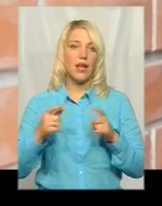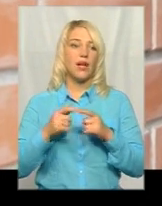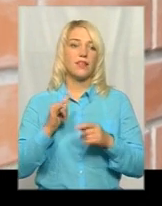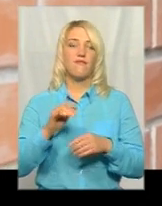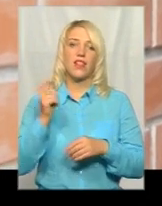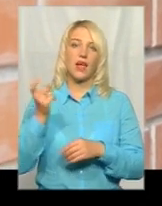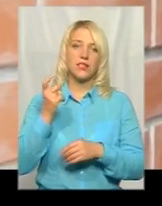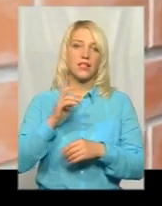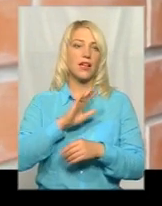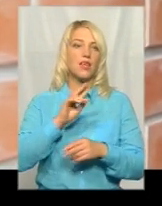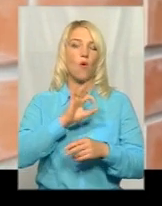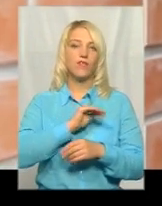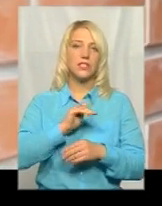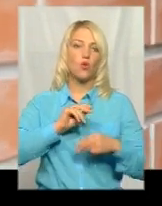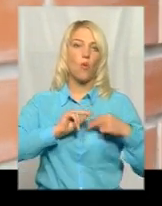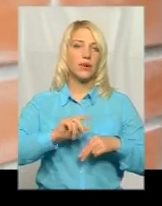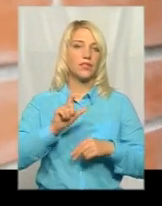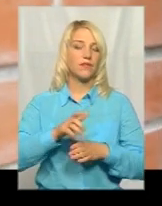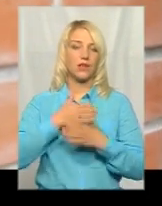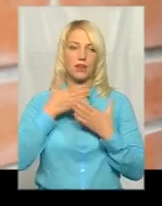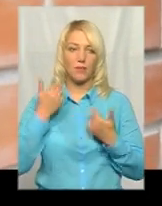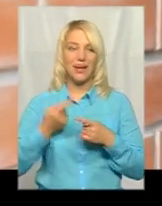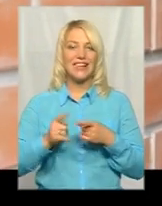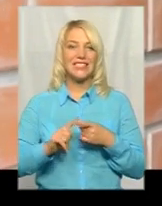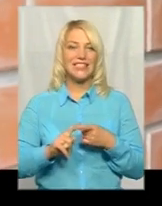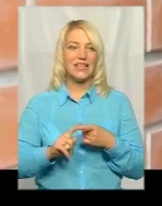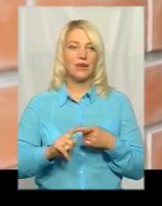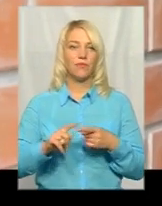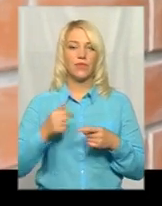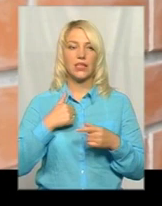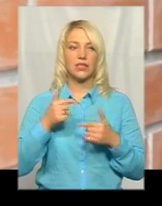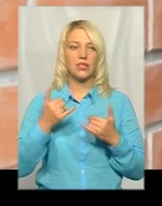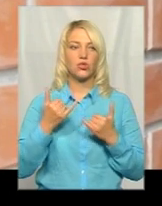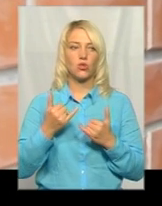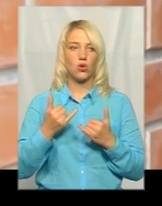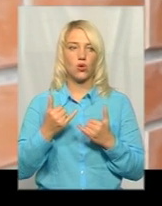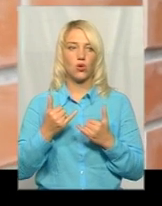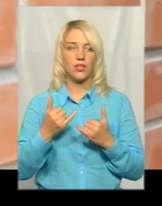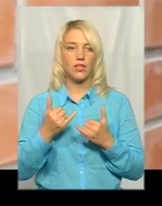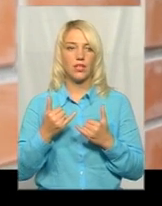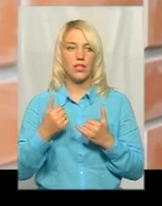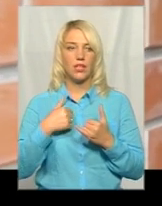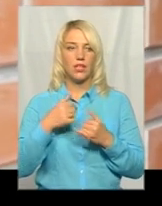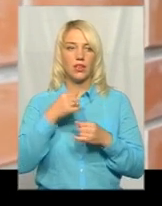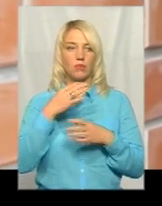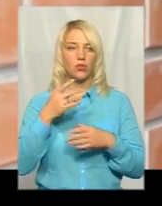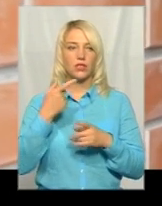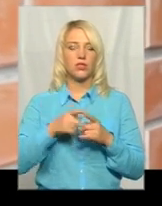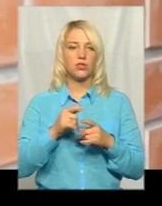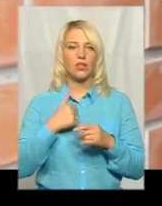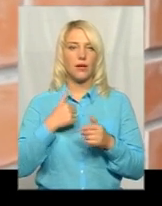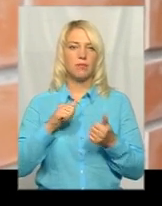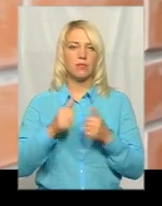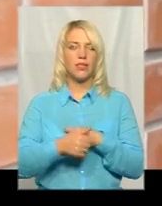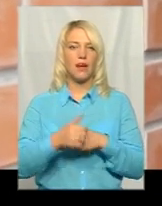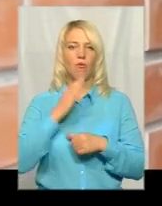працівника немає. Ви працевлаштований чи ні? Це мій син тут працює, він поїхав до товарини, зараз буде. То ви, виходить, підміняєте, да, свого сина? Так, да, він